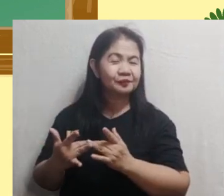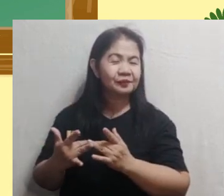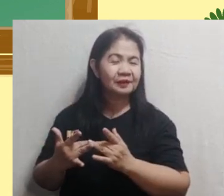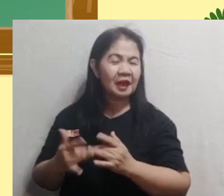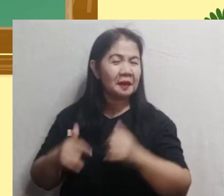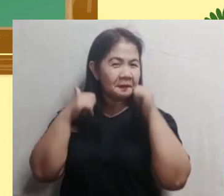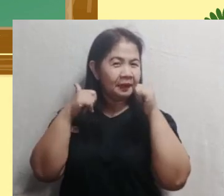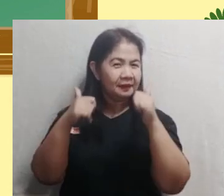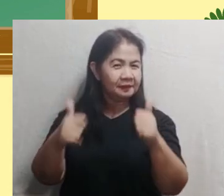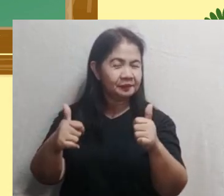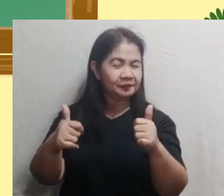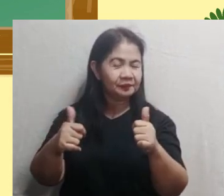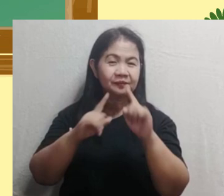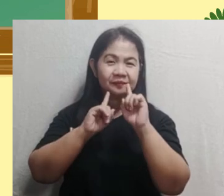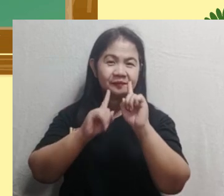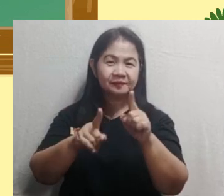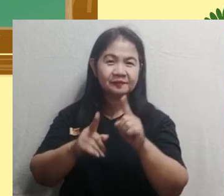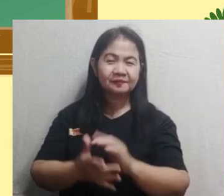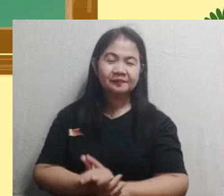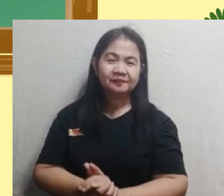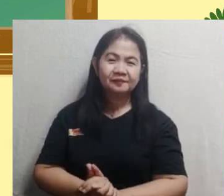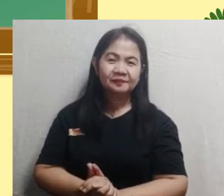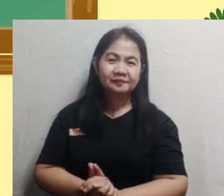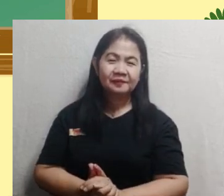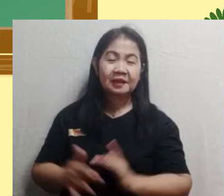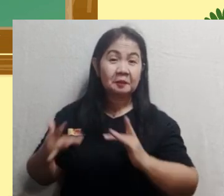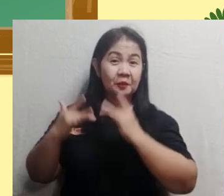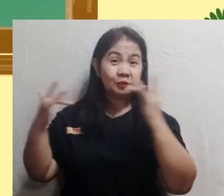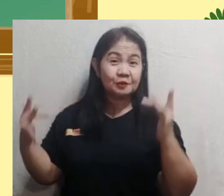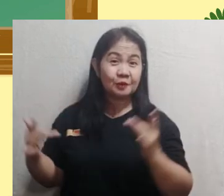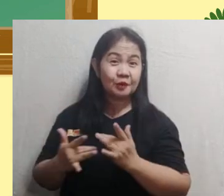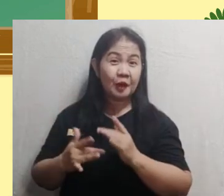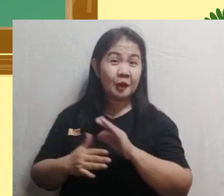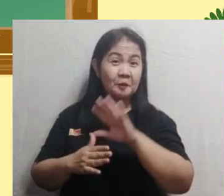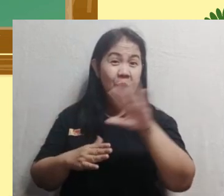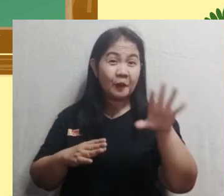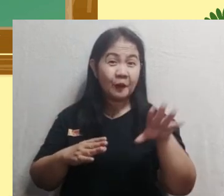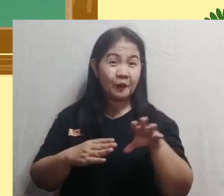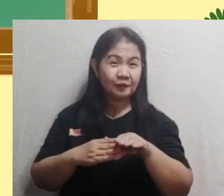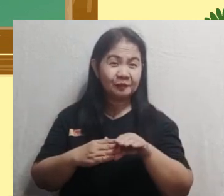Magaling! Ang sagot ay pusong buo.